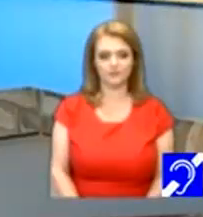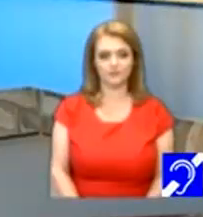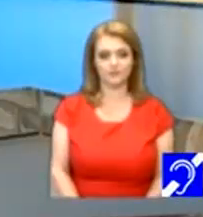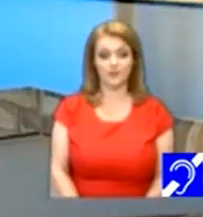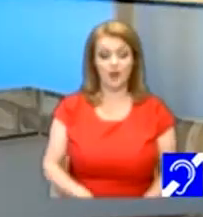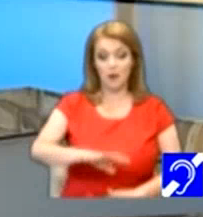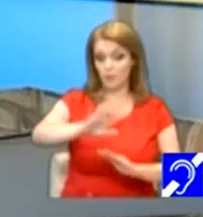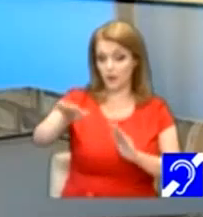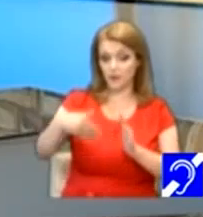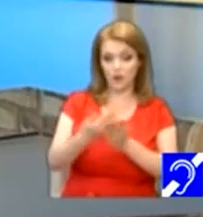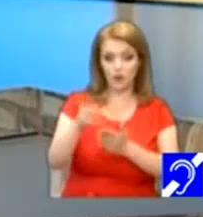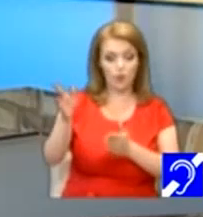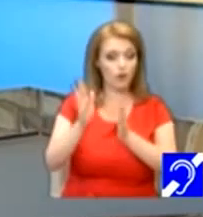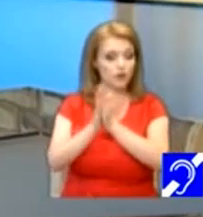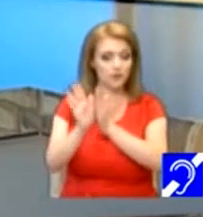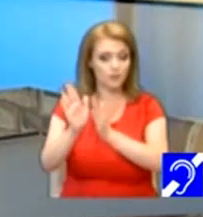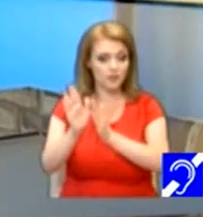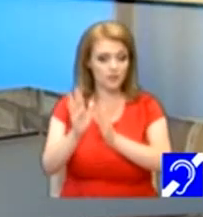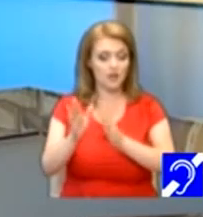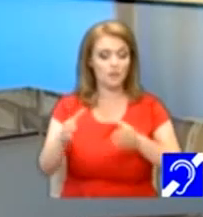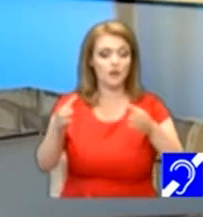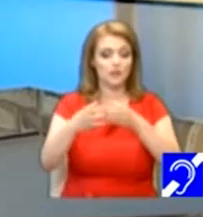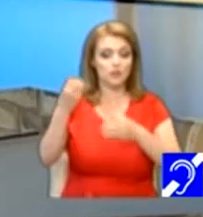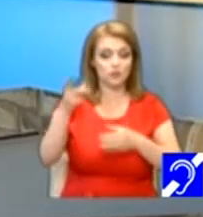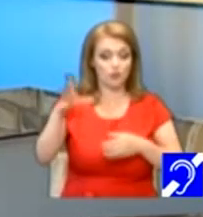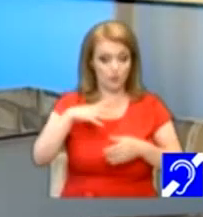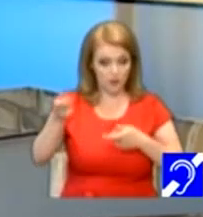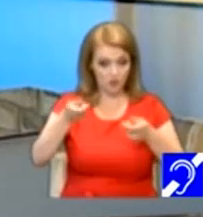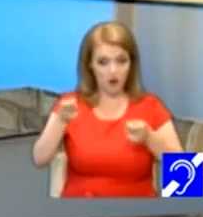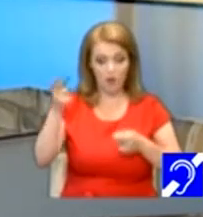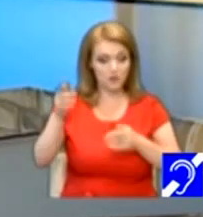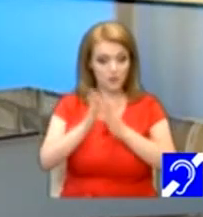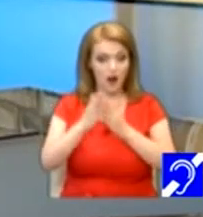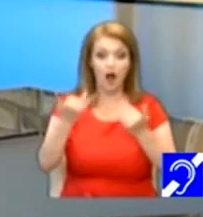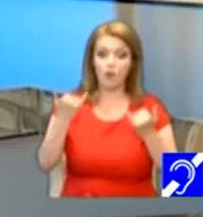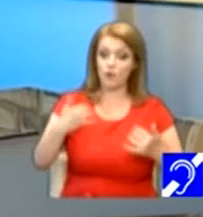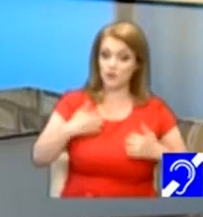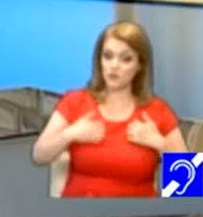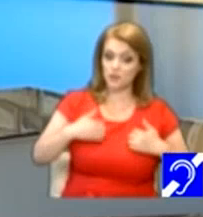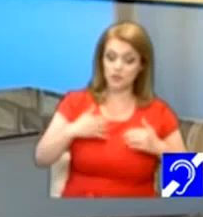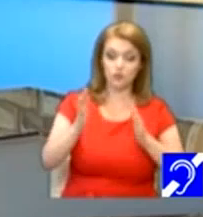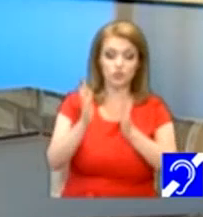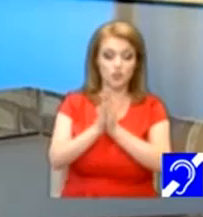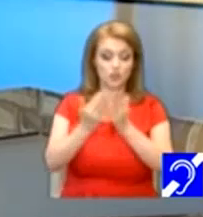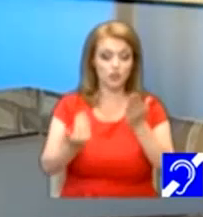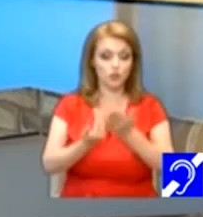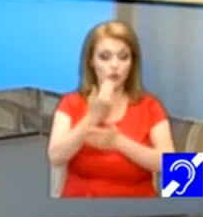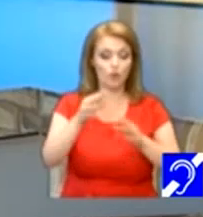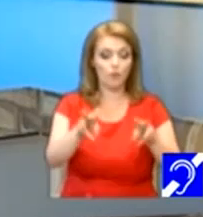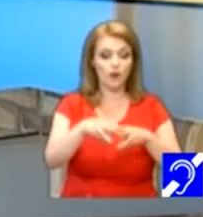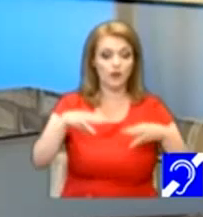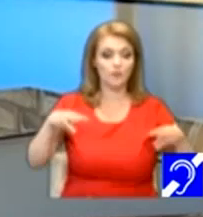Nu a cerut până acum socialiștilor descentralizarea administrațiilor publice locale, dar acum se grăbește să o ceară noului